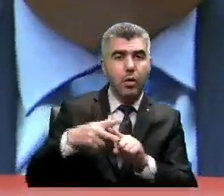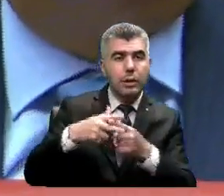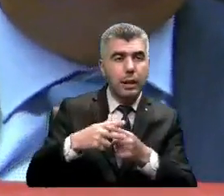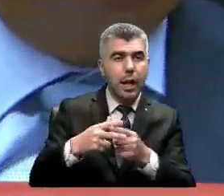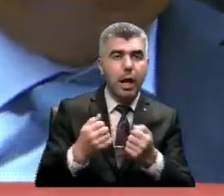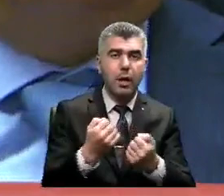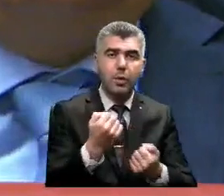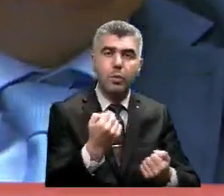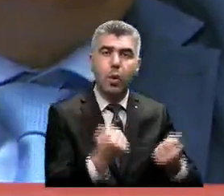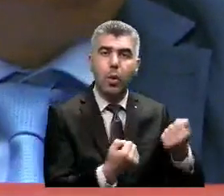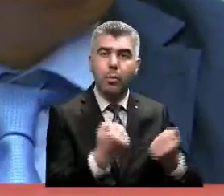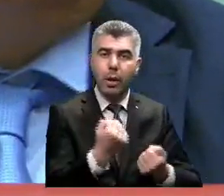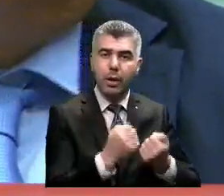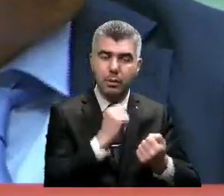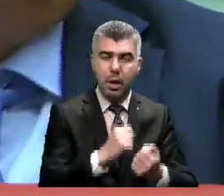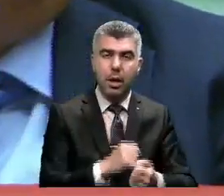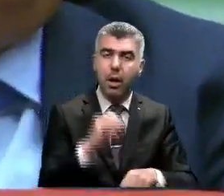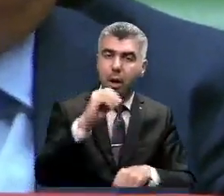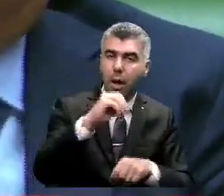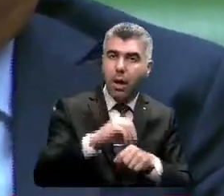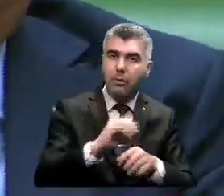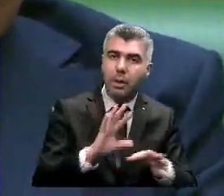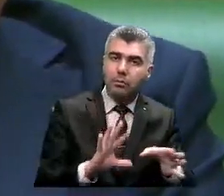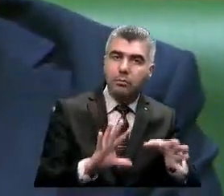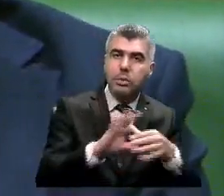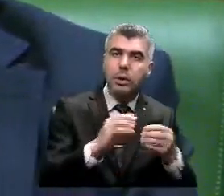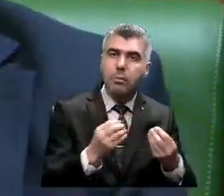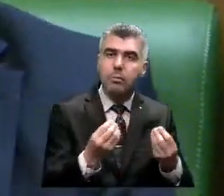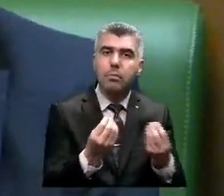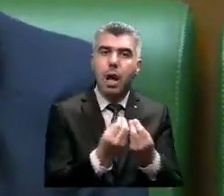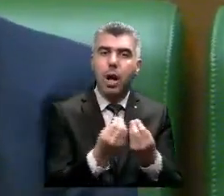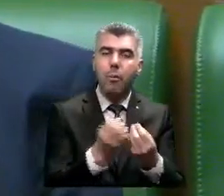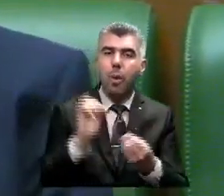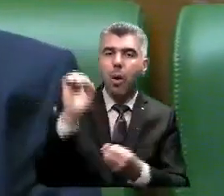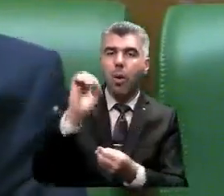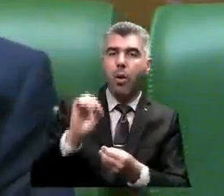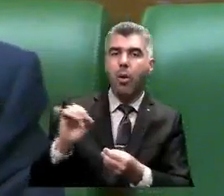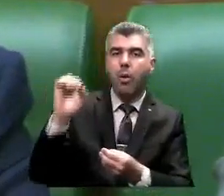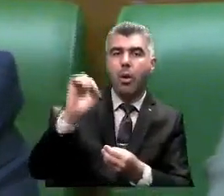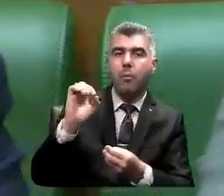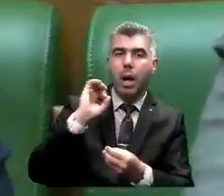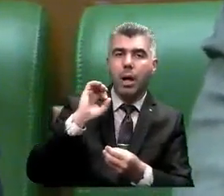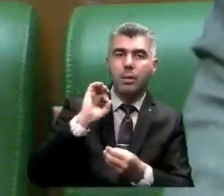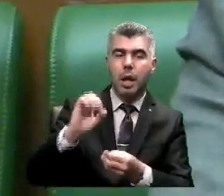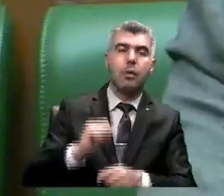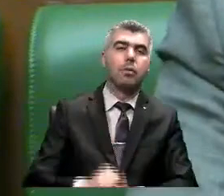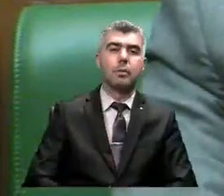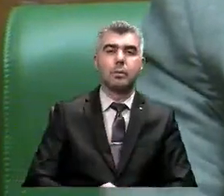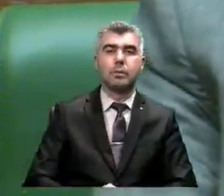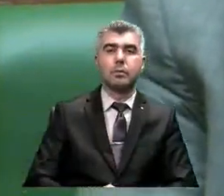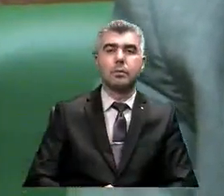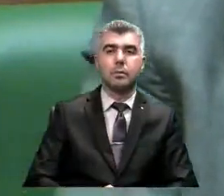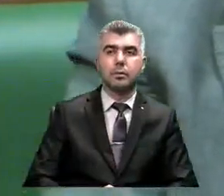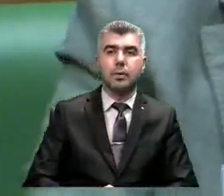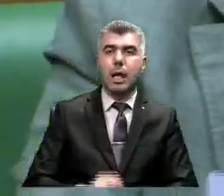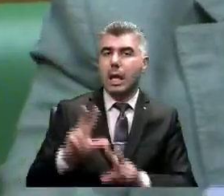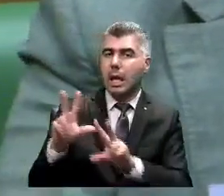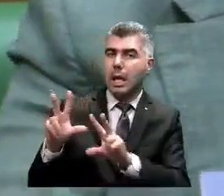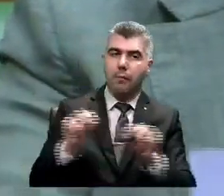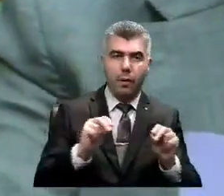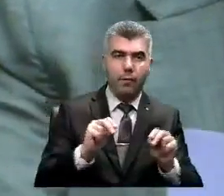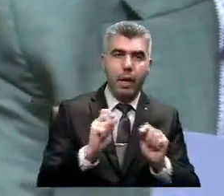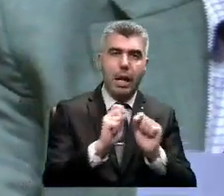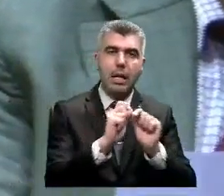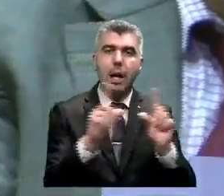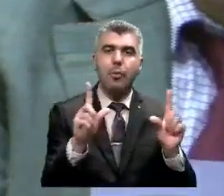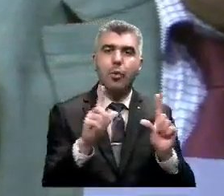السيارات، وكذا إدماج المغرب في محيطه الأوروبي والمتوسطي، وهو نفس النموذج الناجح